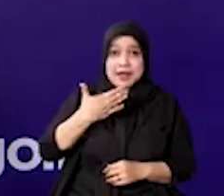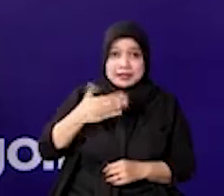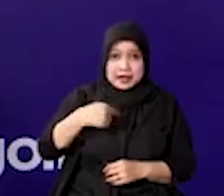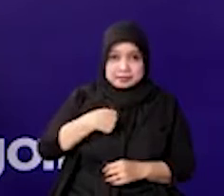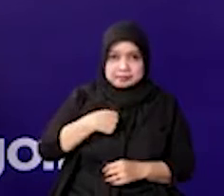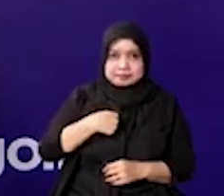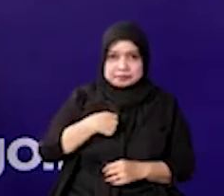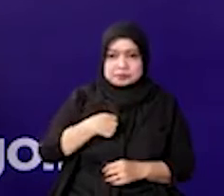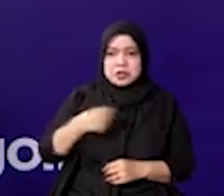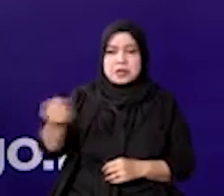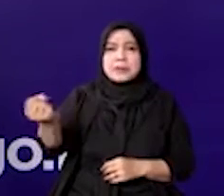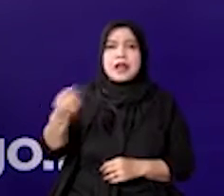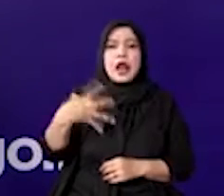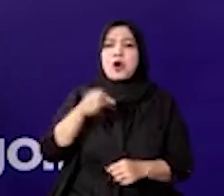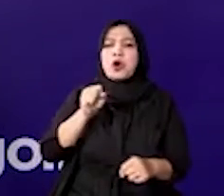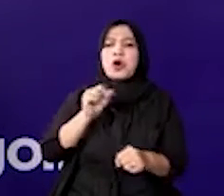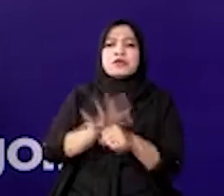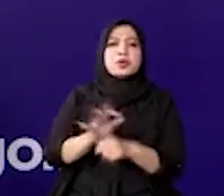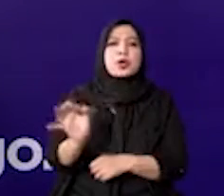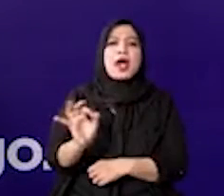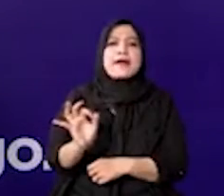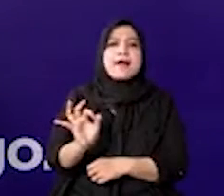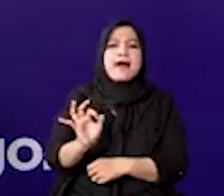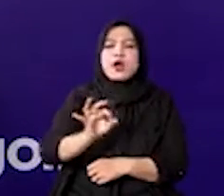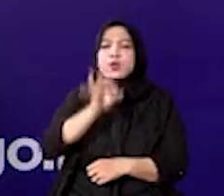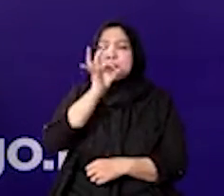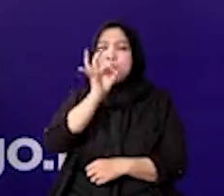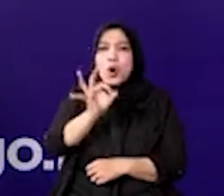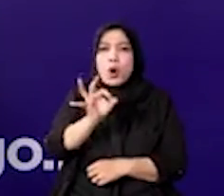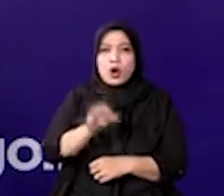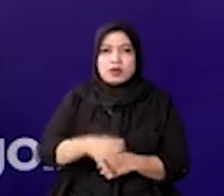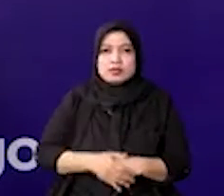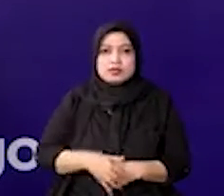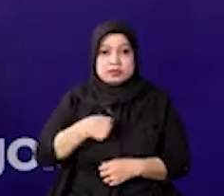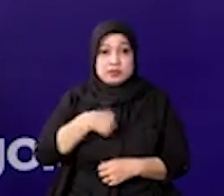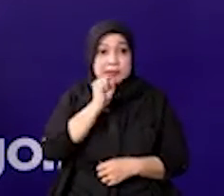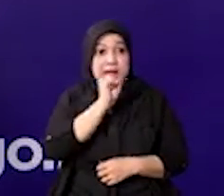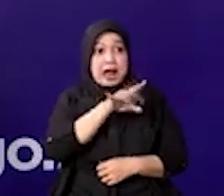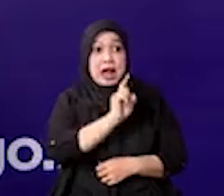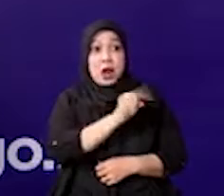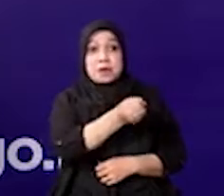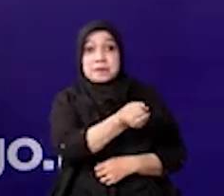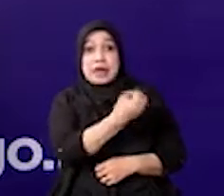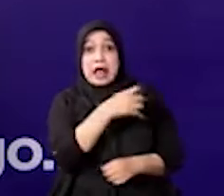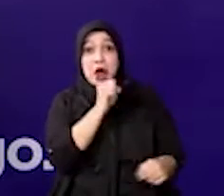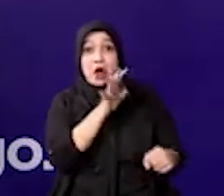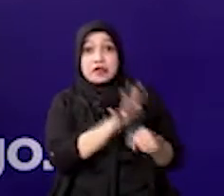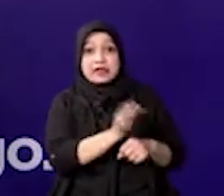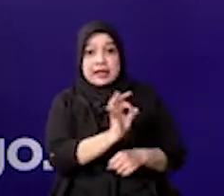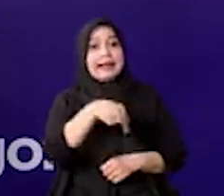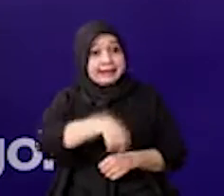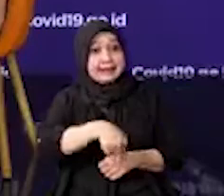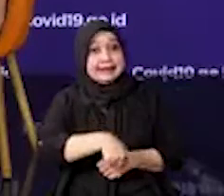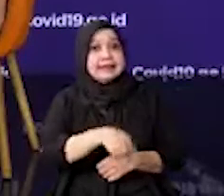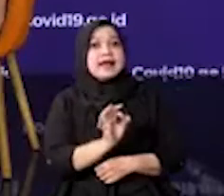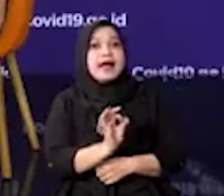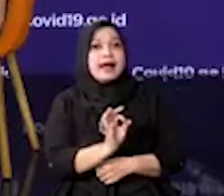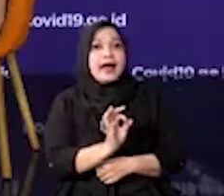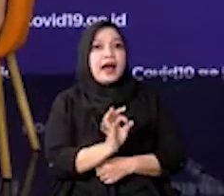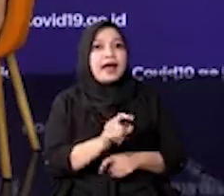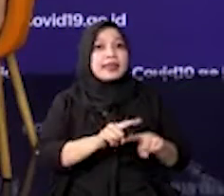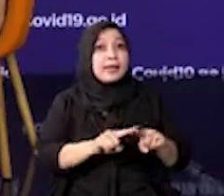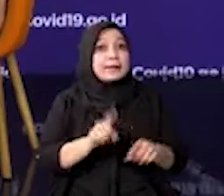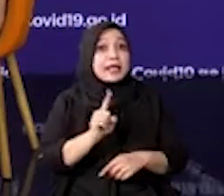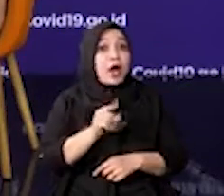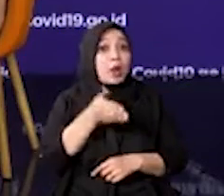Ya Habib covid enggak ada Bohong Semua saya cuma bilang kalau kalian bilang covid enggak ada memang di sini